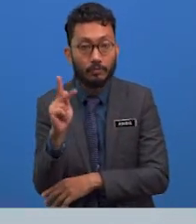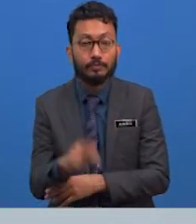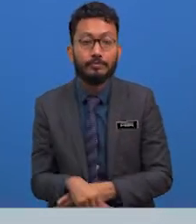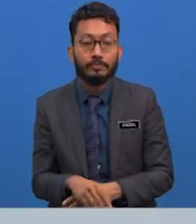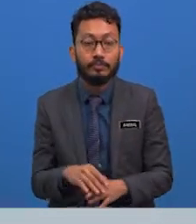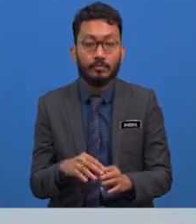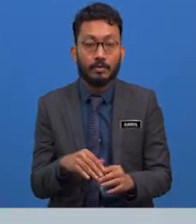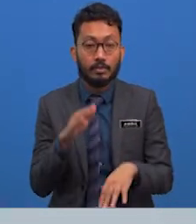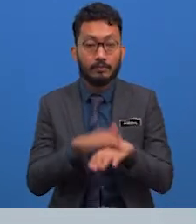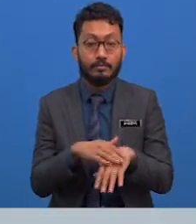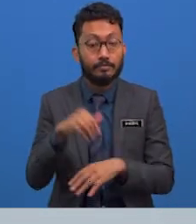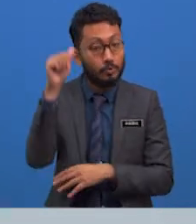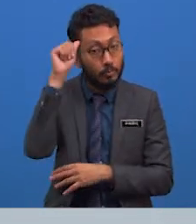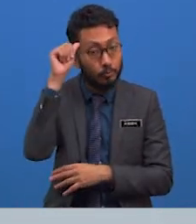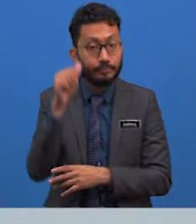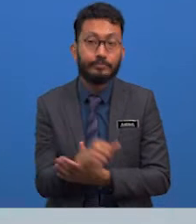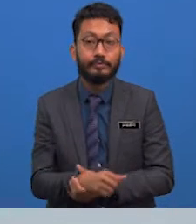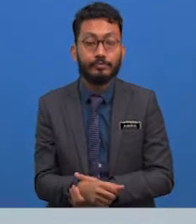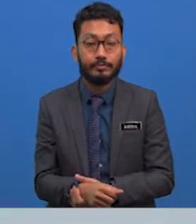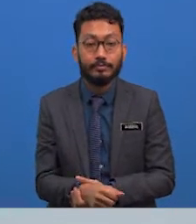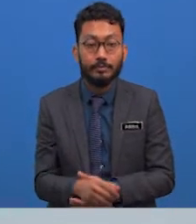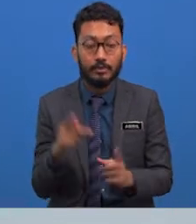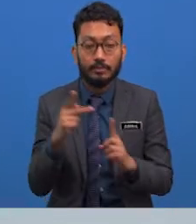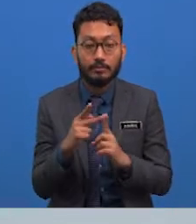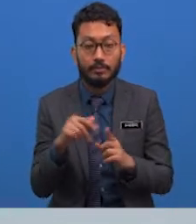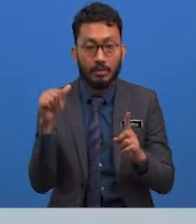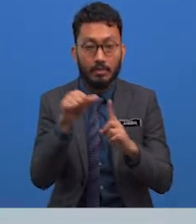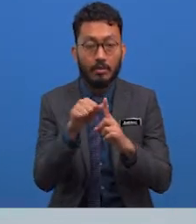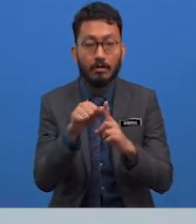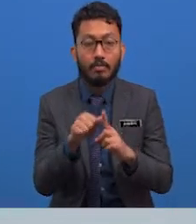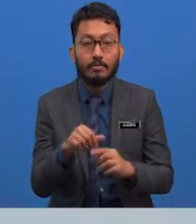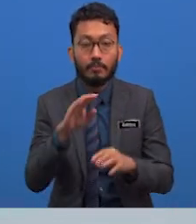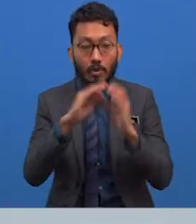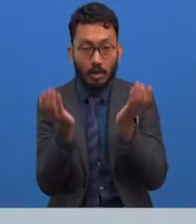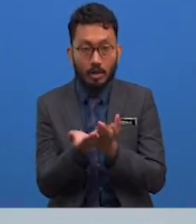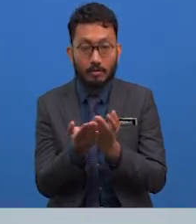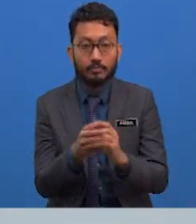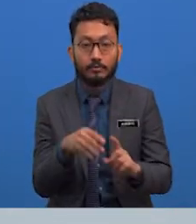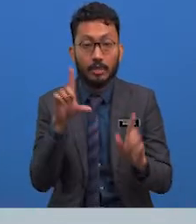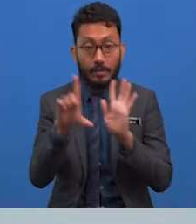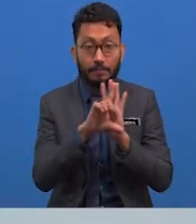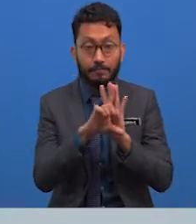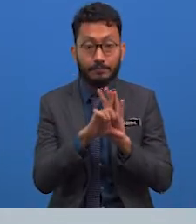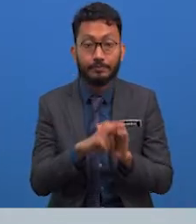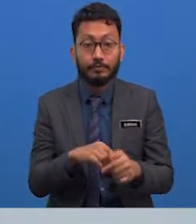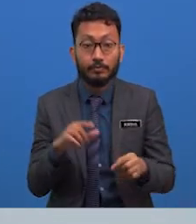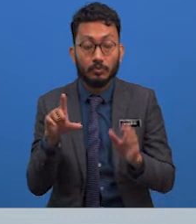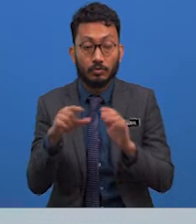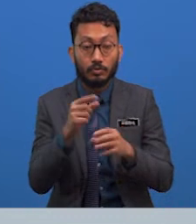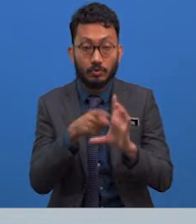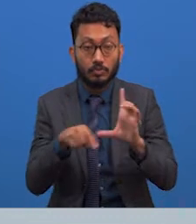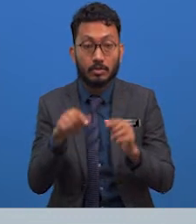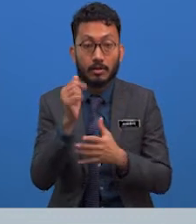oleh garis arah penglihatan Abdul ke arah bola. Akhir sekali, labelkan sudut di antara dua garis